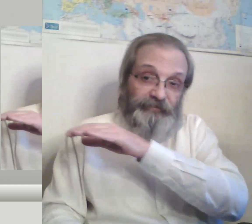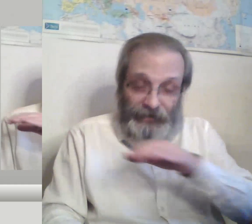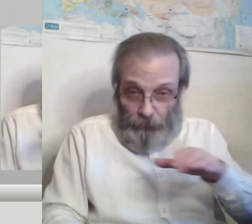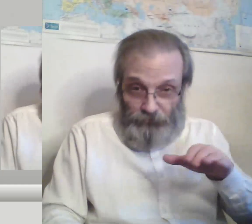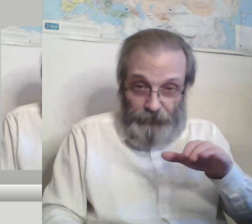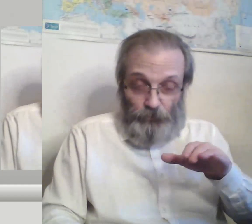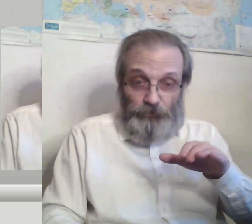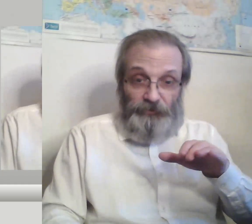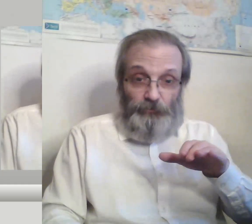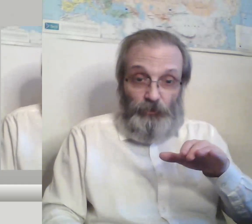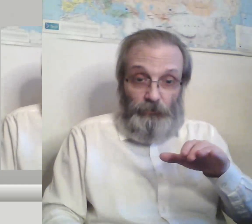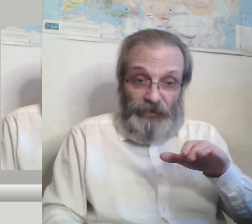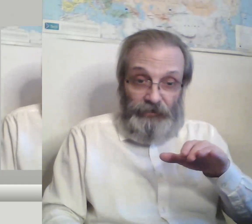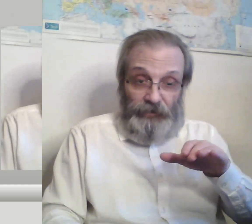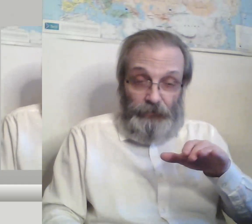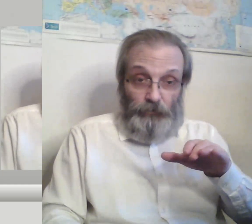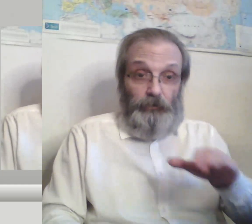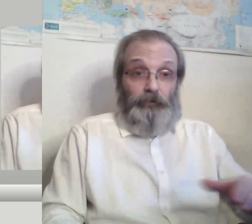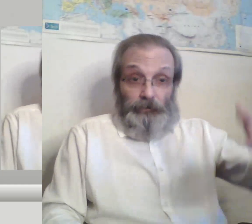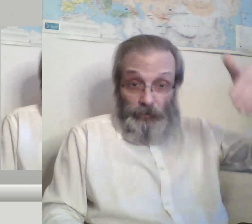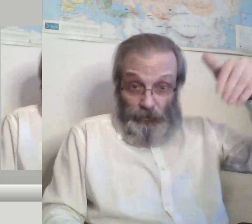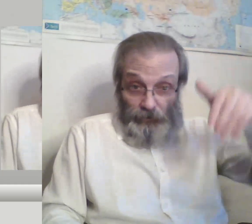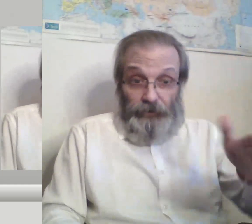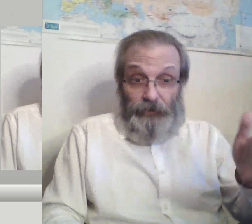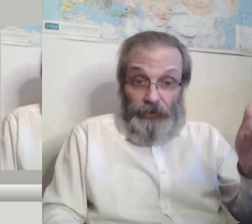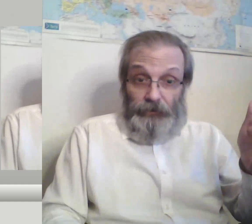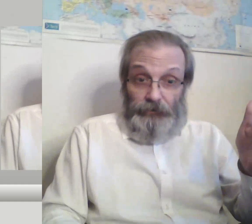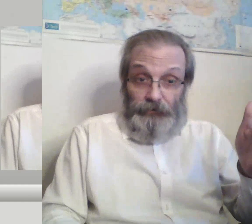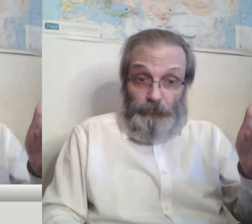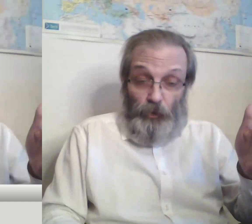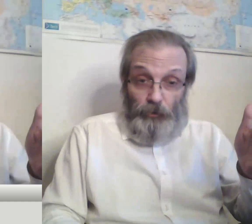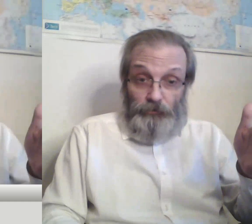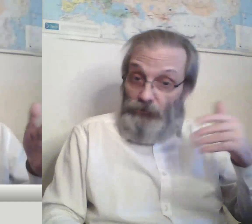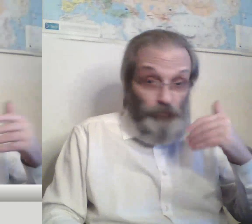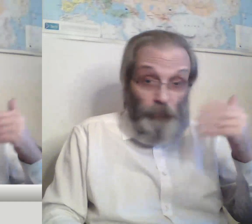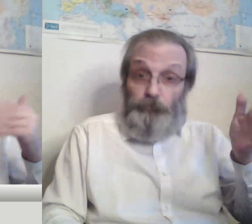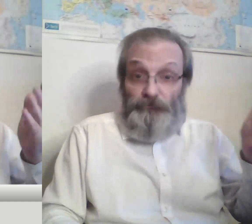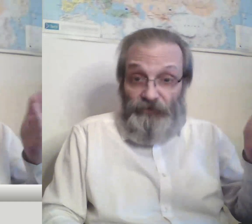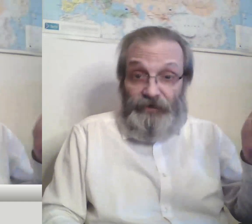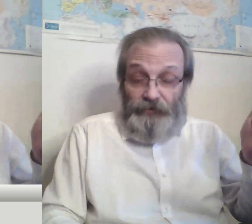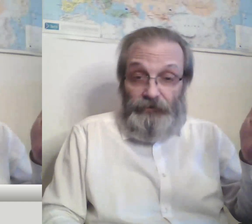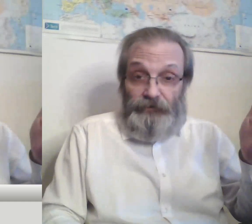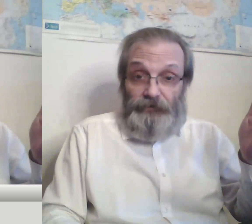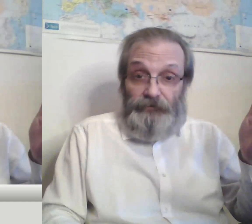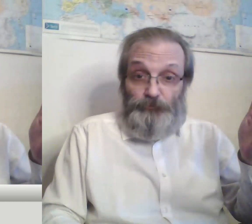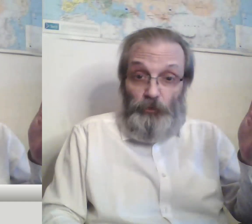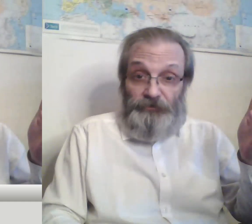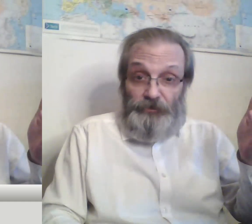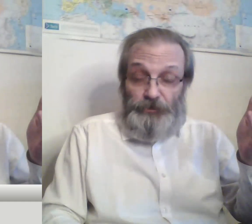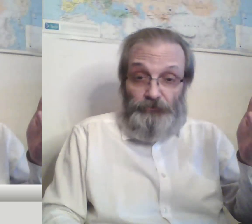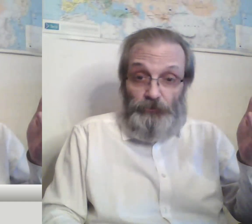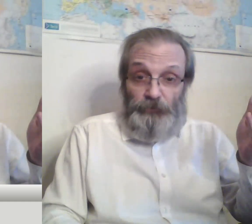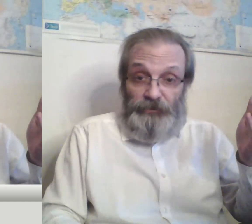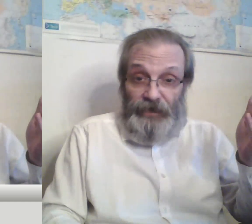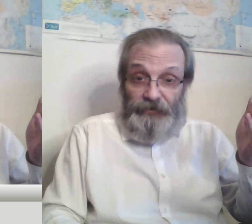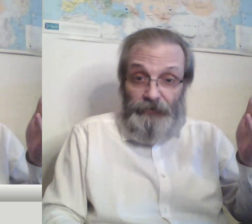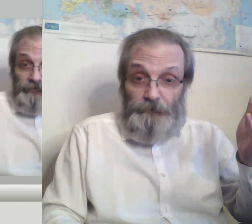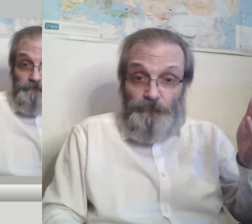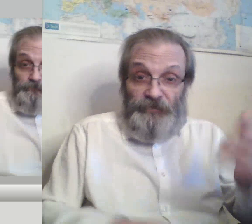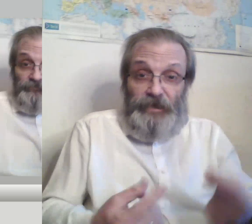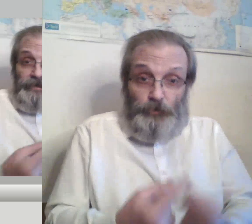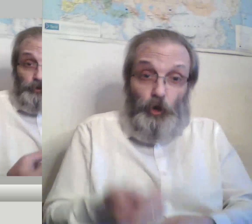oltrepassare quel troto parallelo Eh può non può fare le le sue esercitazioni